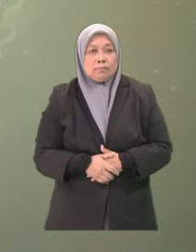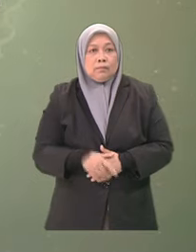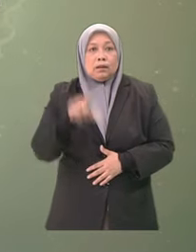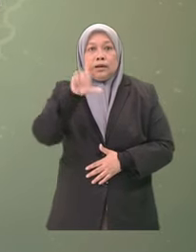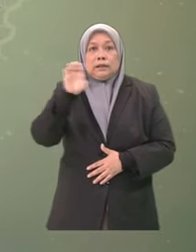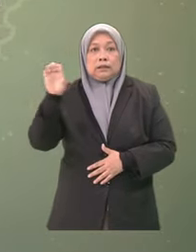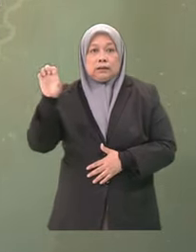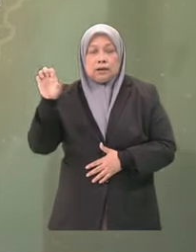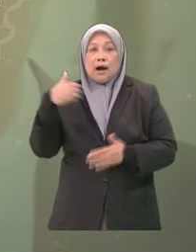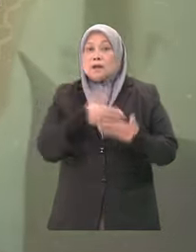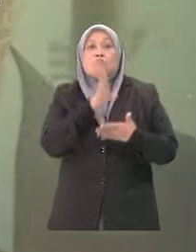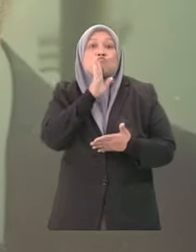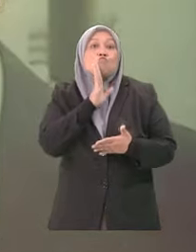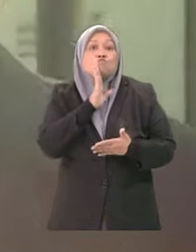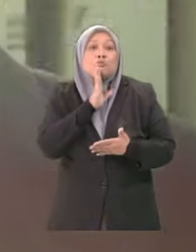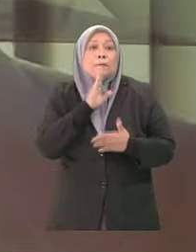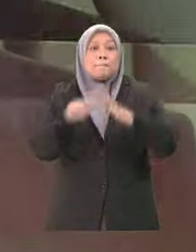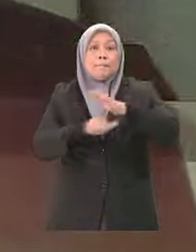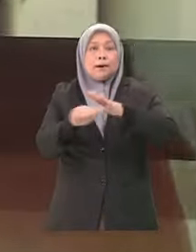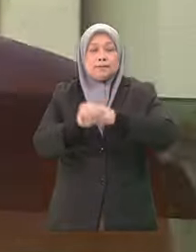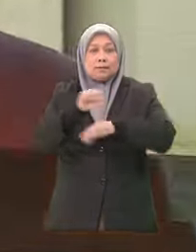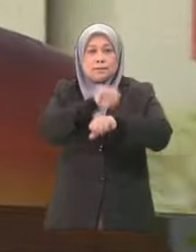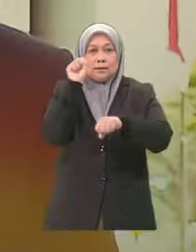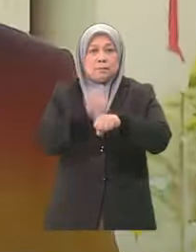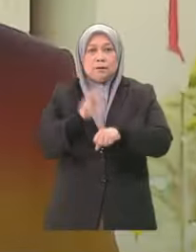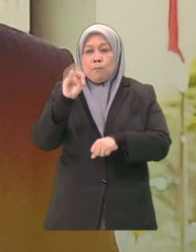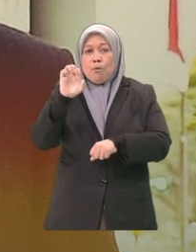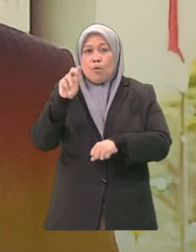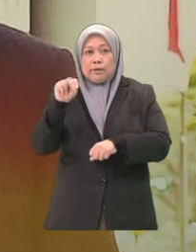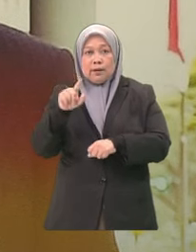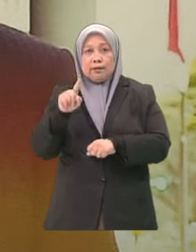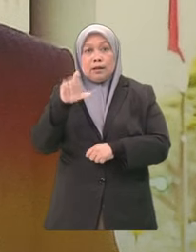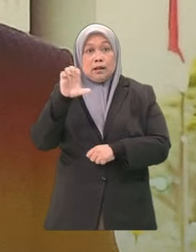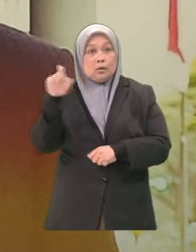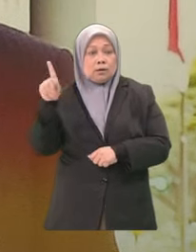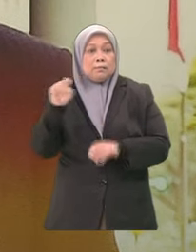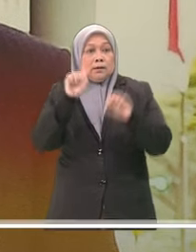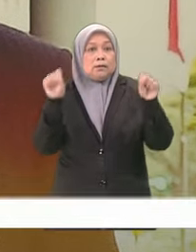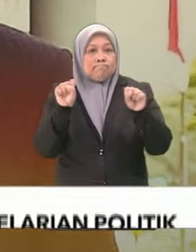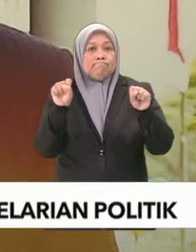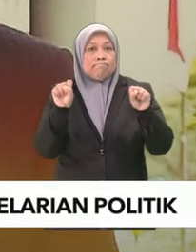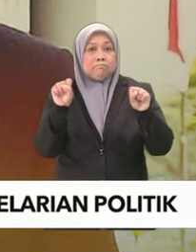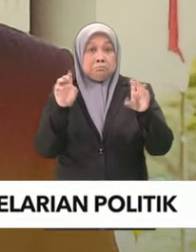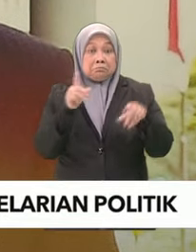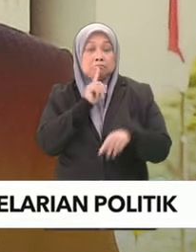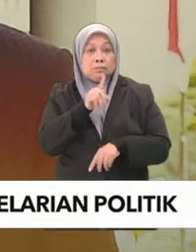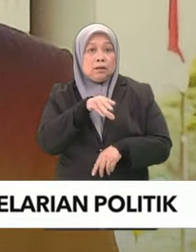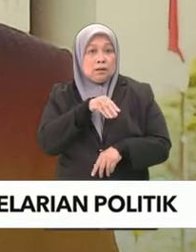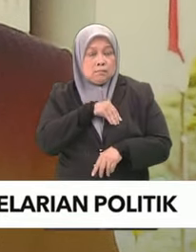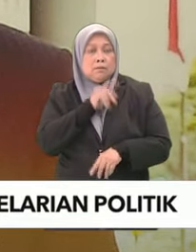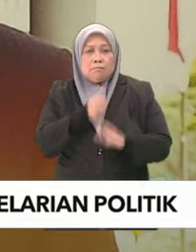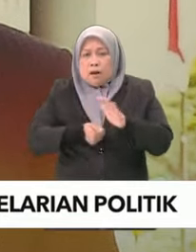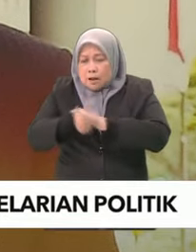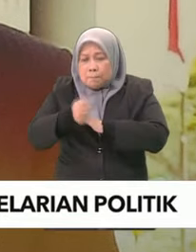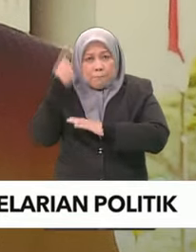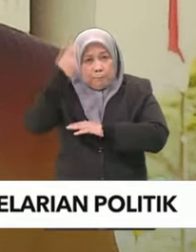Li senyang anak bongsu pengasas Singapura Moden leanu pada Selasa mengaku dirinya adalah pelarian politik di